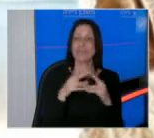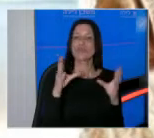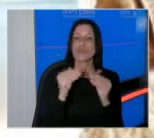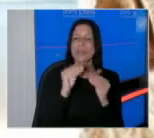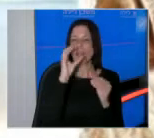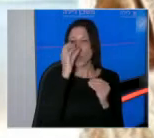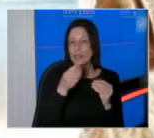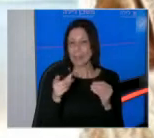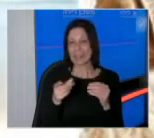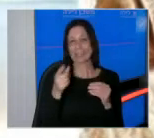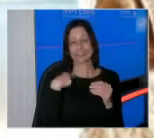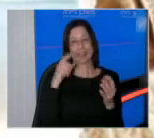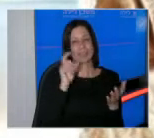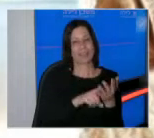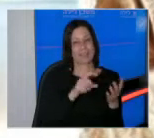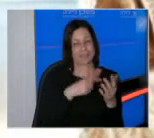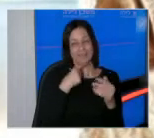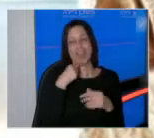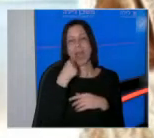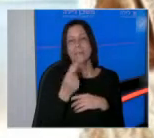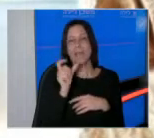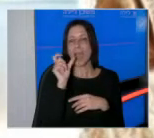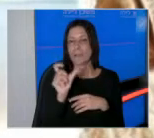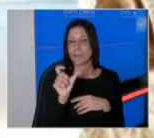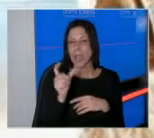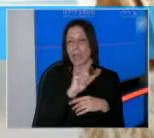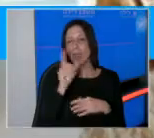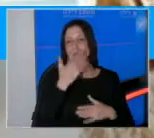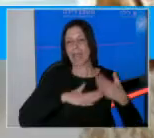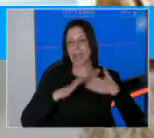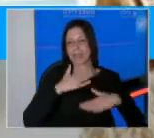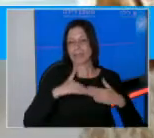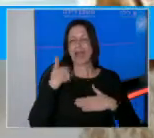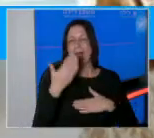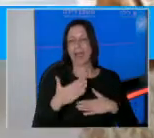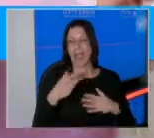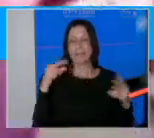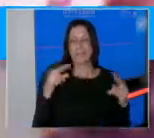מאיר, שטבעה את המונח, הם לא נחמדים על אחרי הפגישה הזאת.